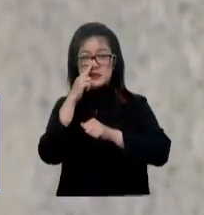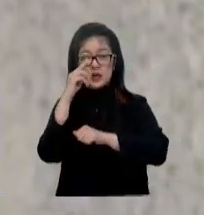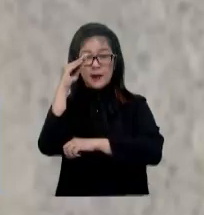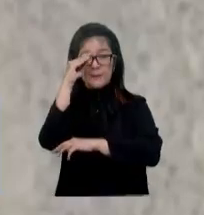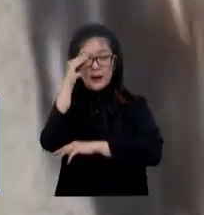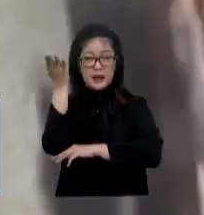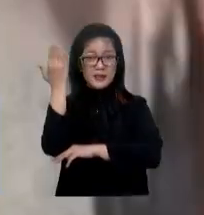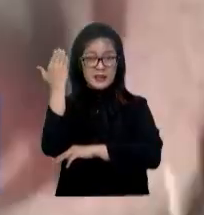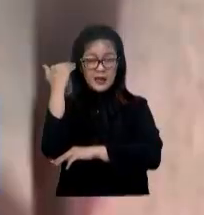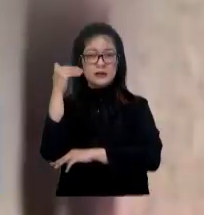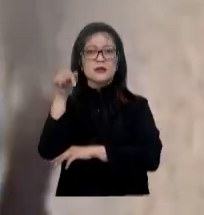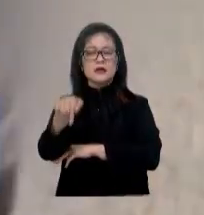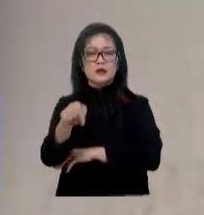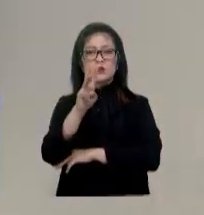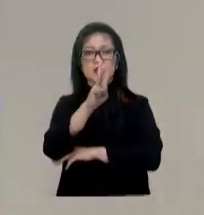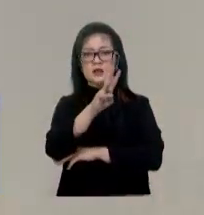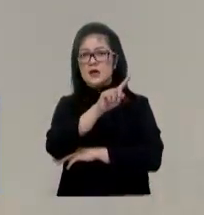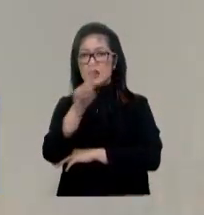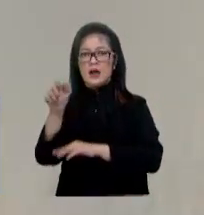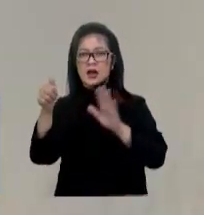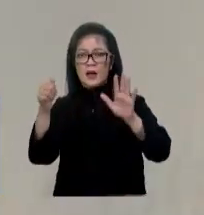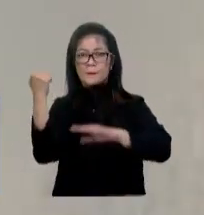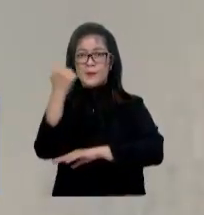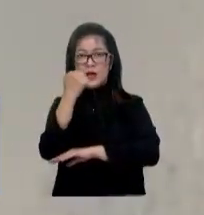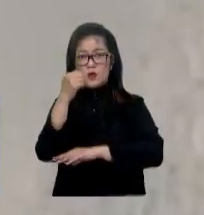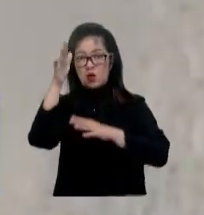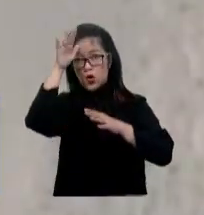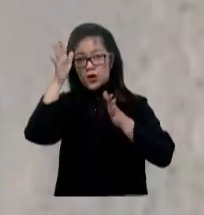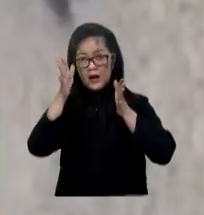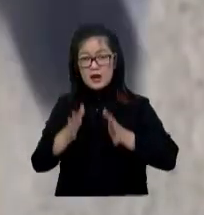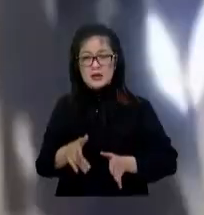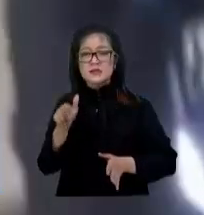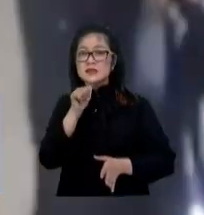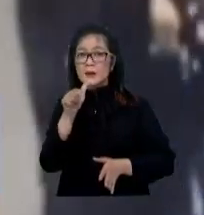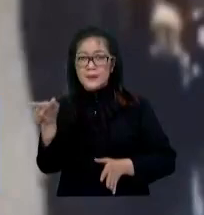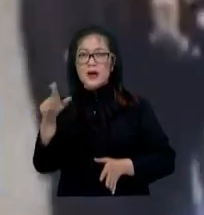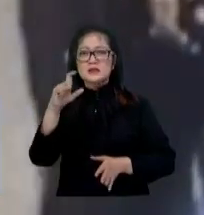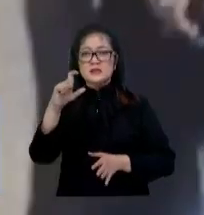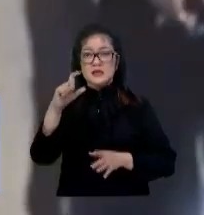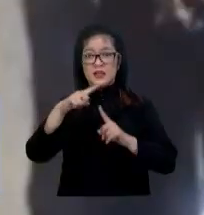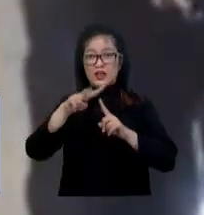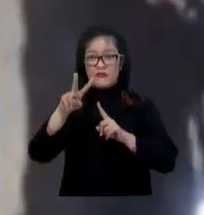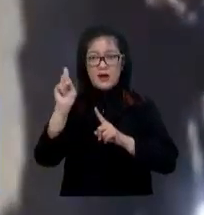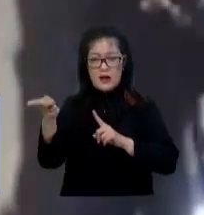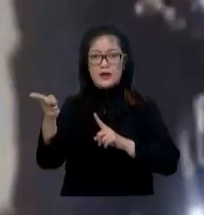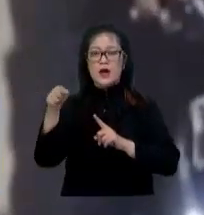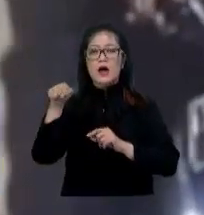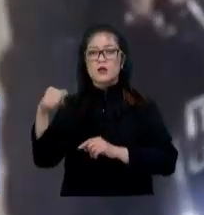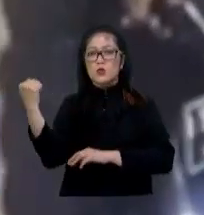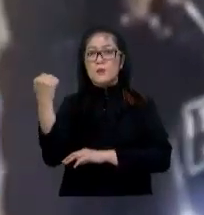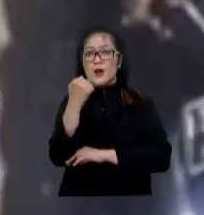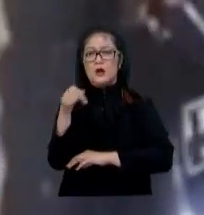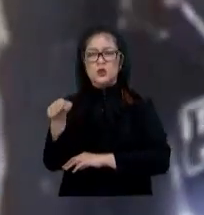Senin pagi dini hari lalu, dan 3 dari 6 pelaku teridentifikasi. Dari rekaman kamera CCTV, langsung dibekuk